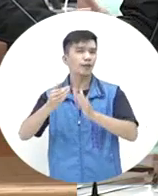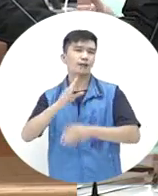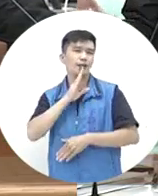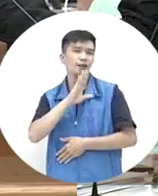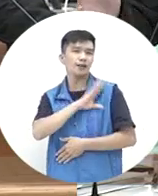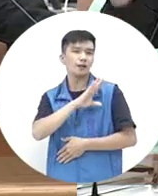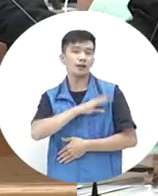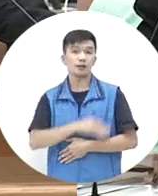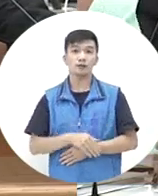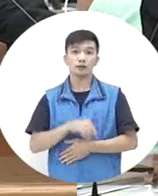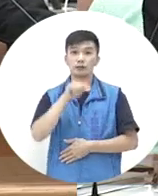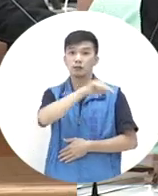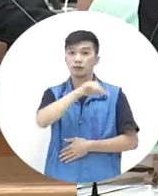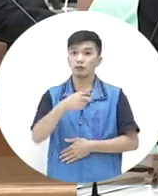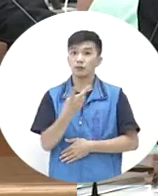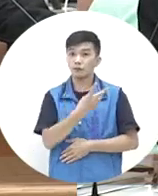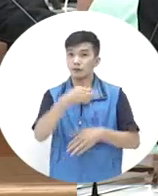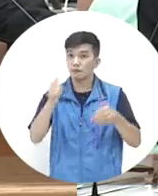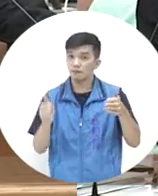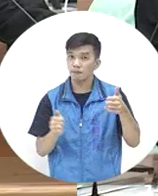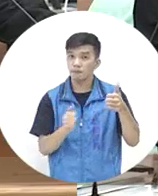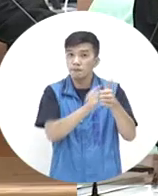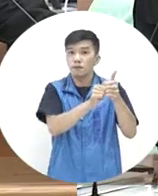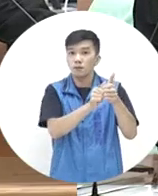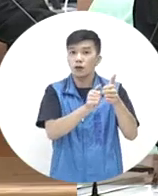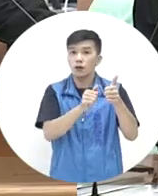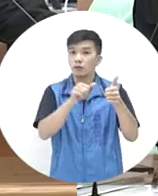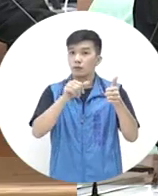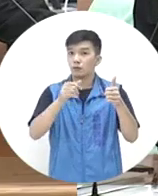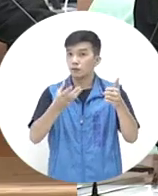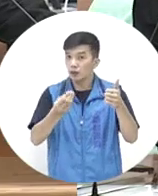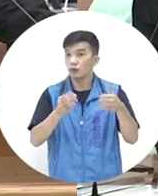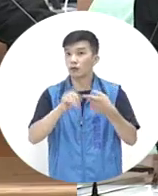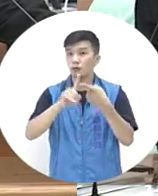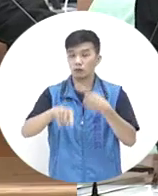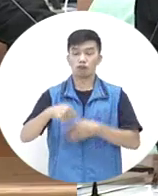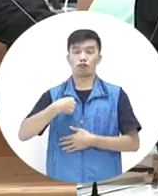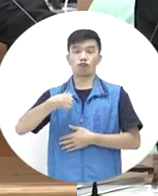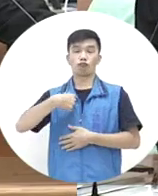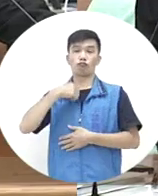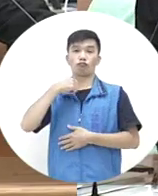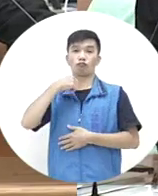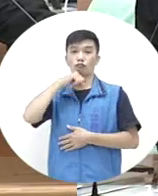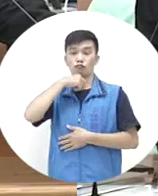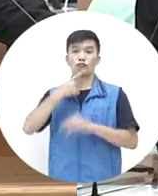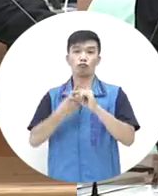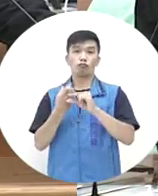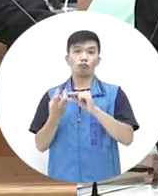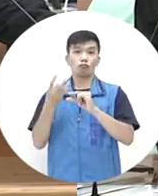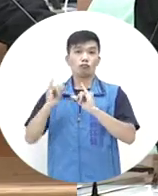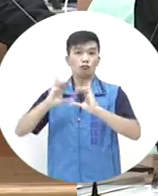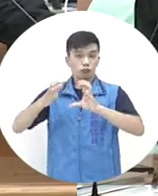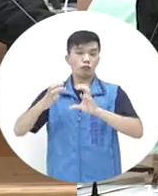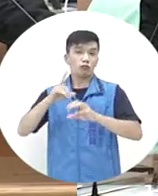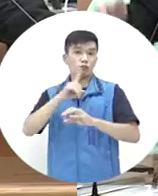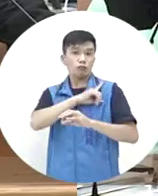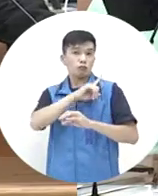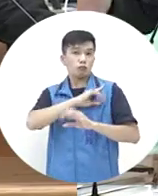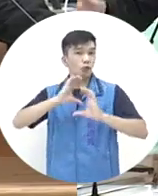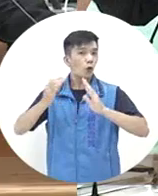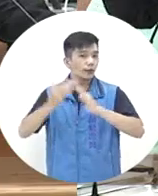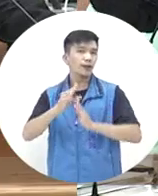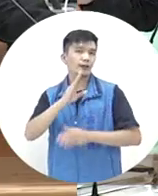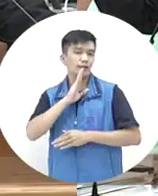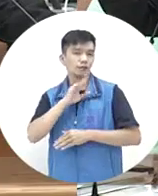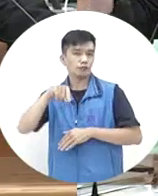华人民共和国的一部分嘛，对不对？ 我们已经是一个国家， 对， 我们好好的保护我们的国家。 所以中华